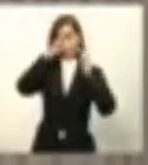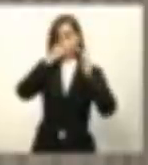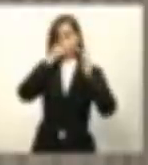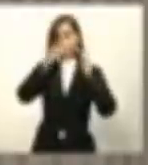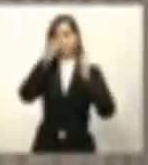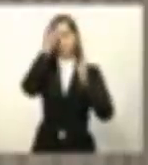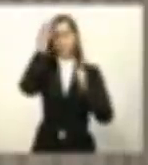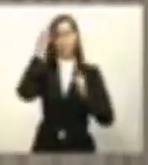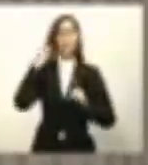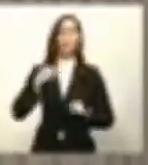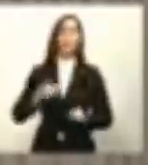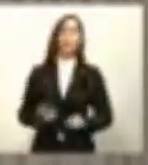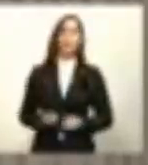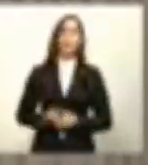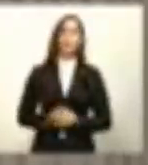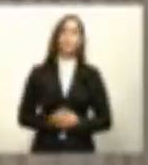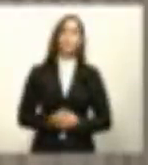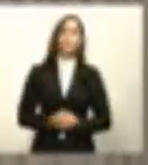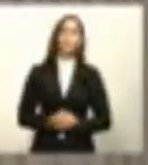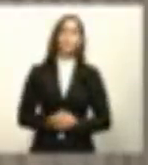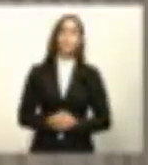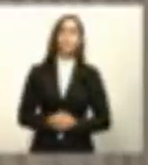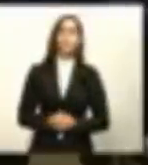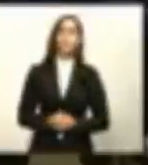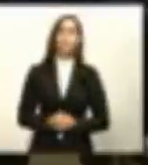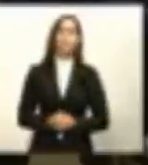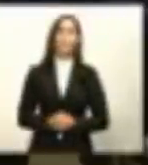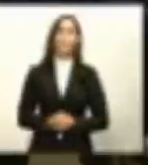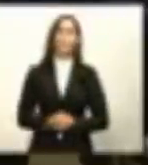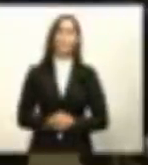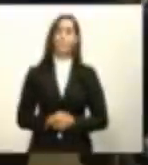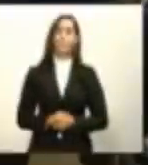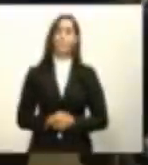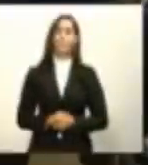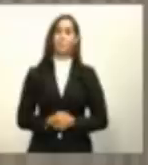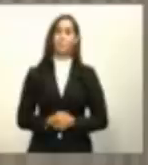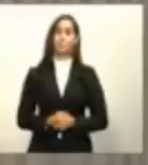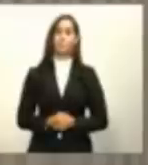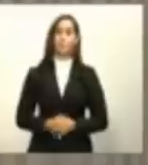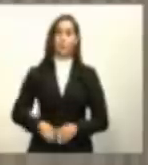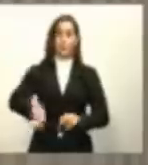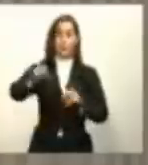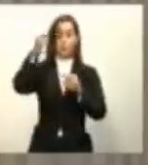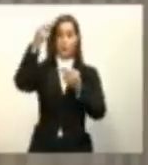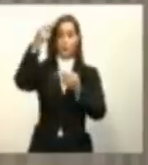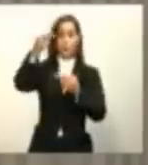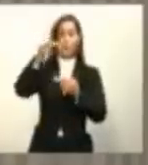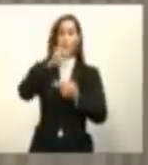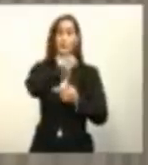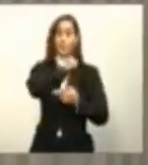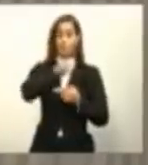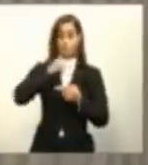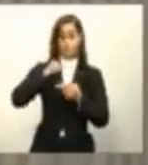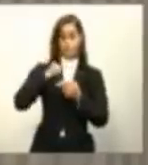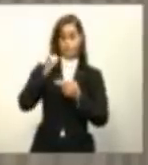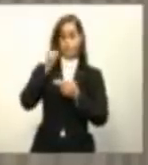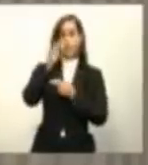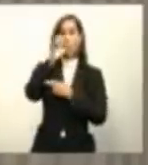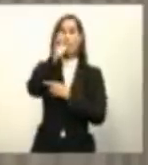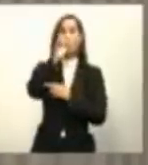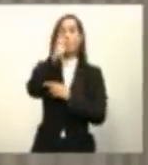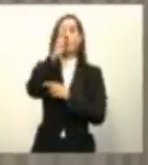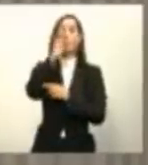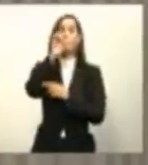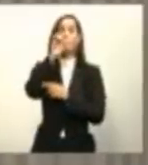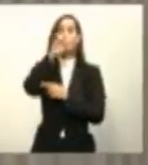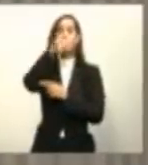l'hôpital. Eh bien et Luis Abinader avec Jovenel Moïse yo metti d'accord pour yo capable construire l'hôpital nan pays d'Haïti, mais ça yo